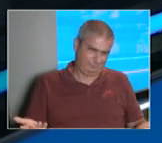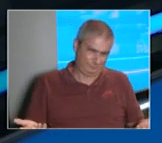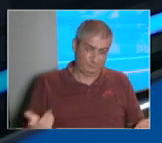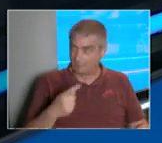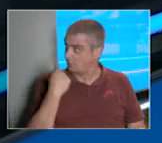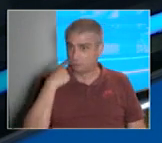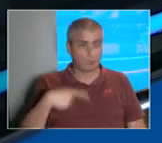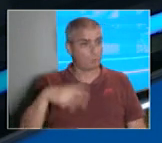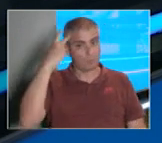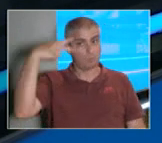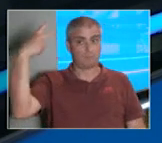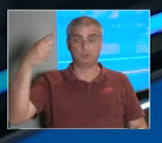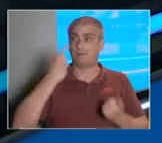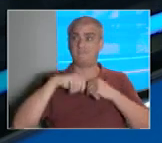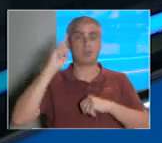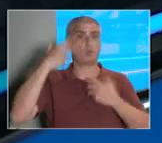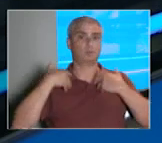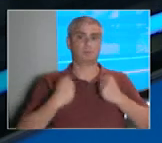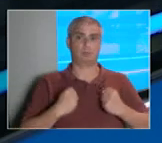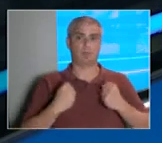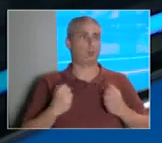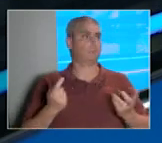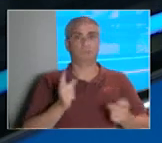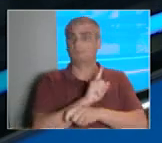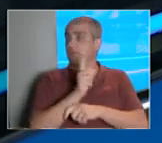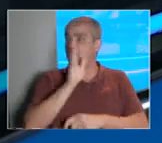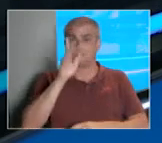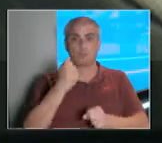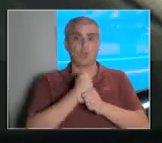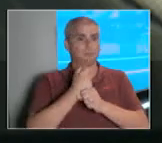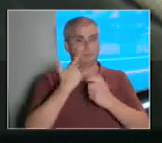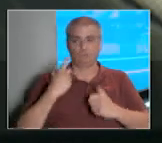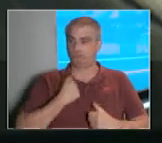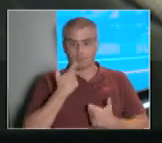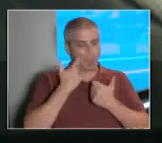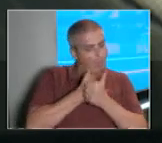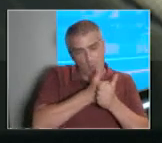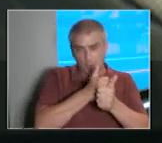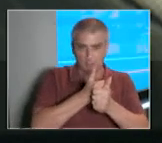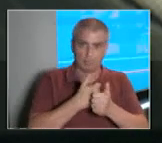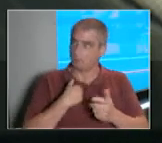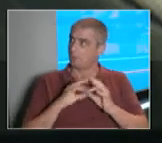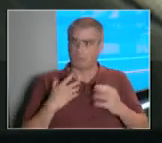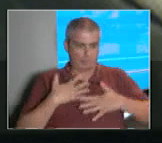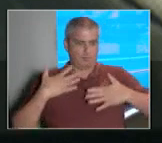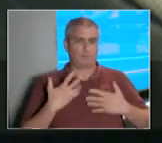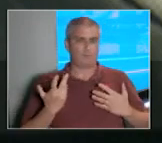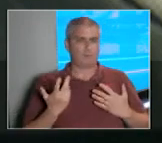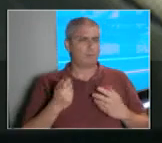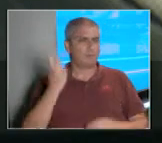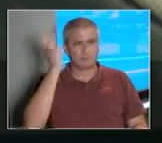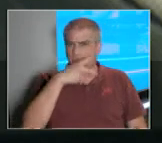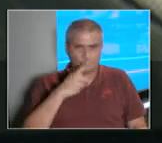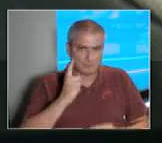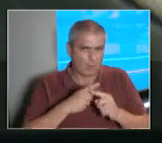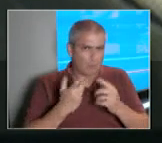אתה שומע את הפרופסורים בוועדת חוץ וביטחון, ובינתיים מפעילים איכוני שבק וכל מיני דברים שגם אנחנו בהתחלה ניבלנו. אבל אתה מבין שזה